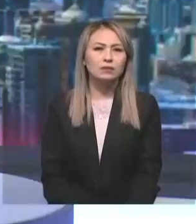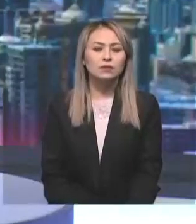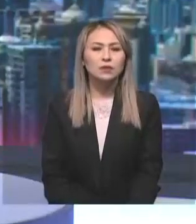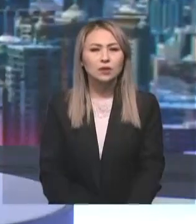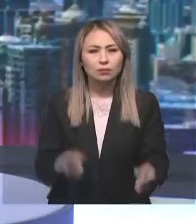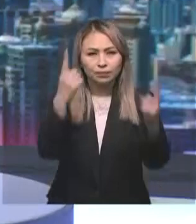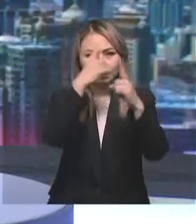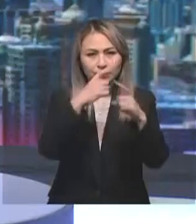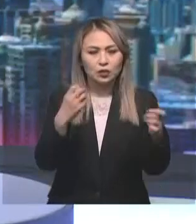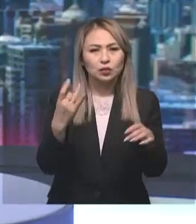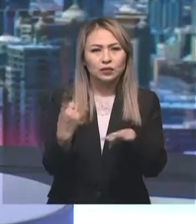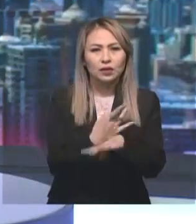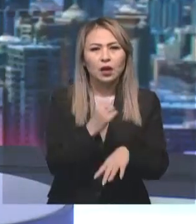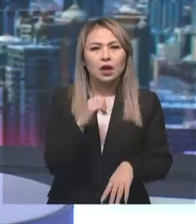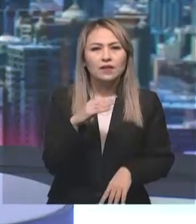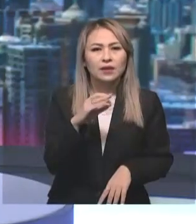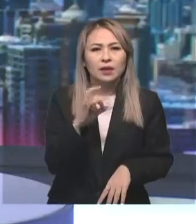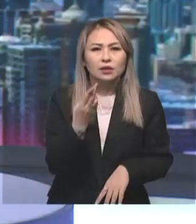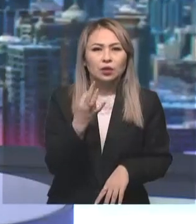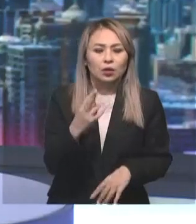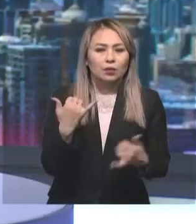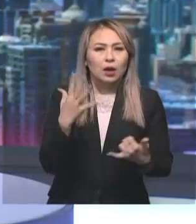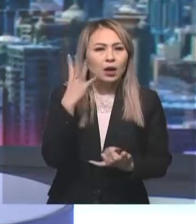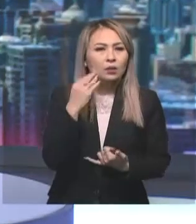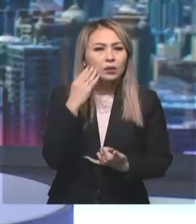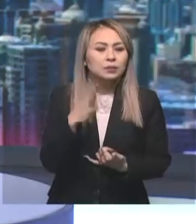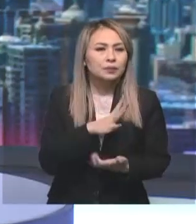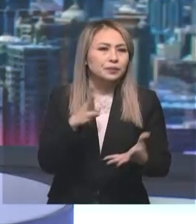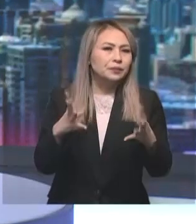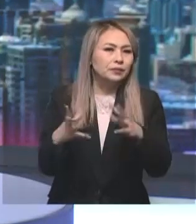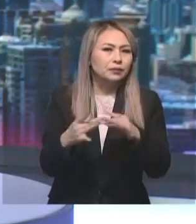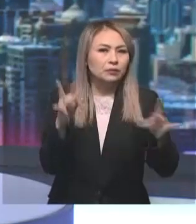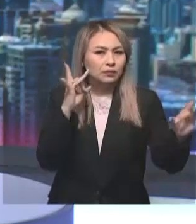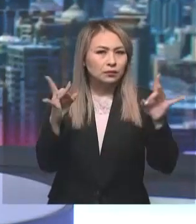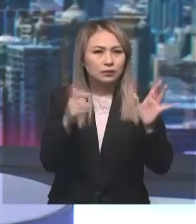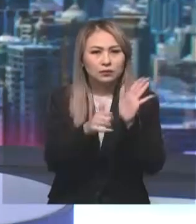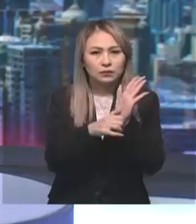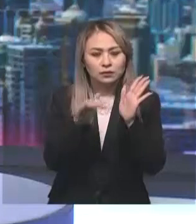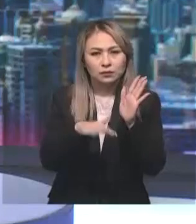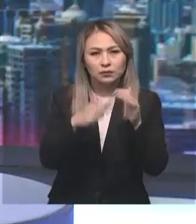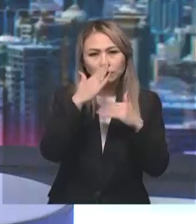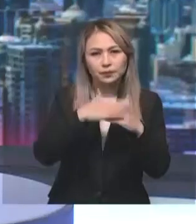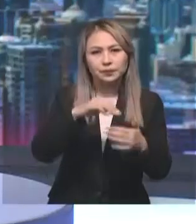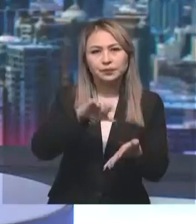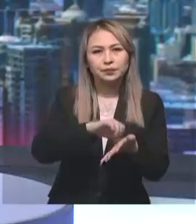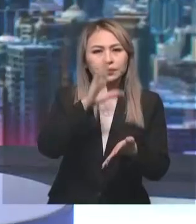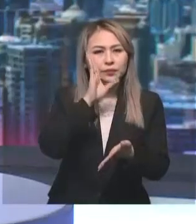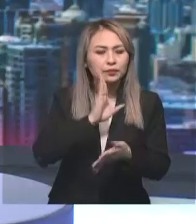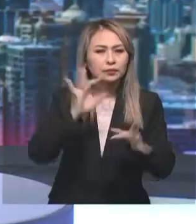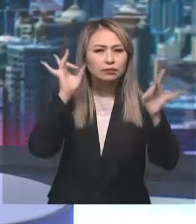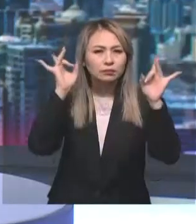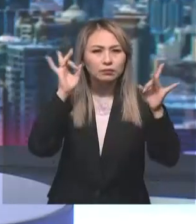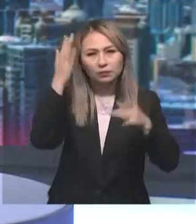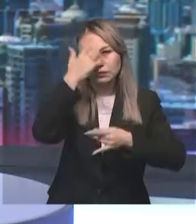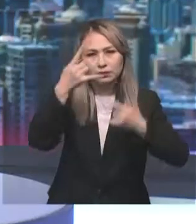Дабыл даусы және тағы бір автор шок. Бүгін Алматыда өткен жалпы қалалық сейсмикалық жаттығуы 600 мың адам қатысты. Таңертең